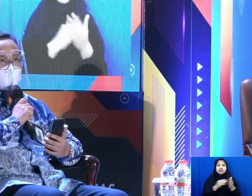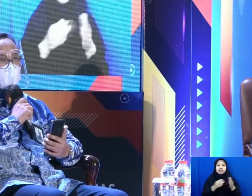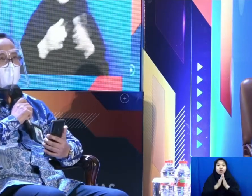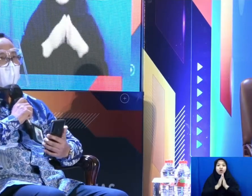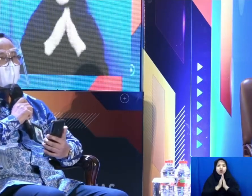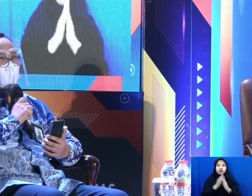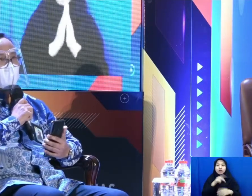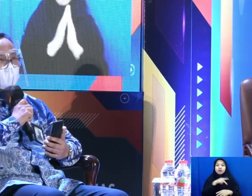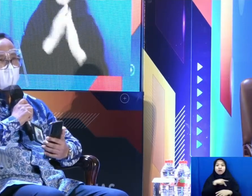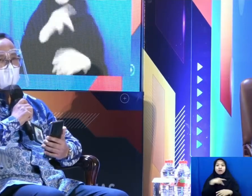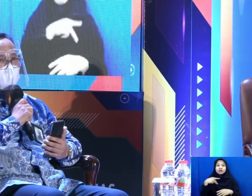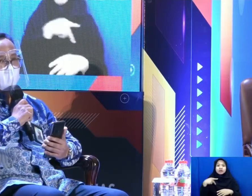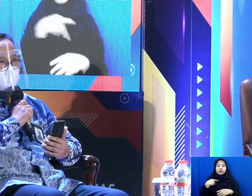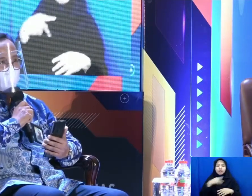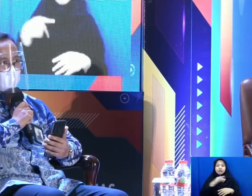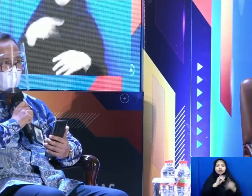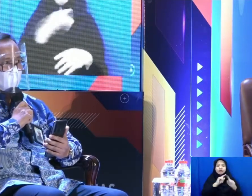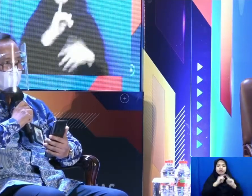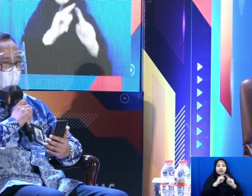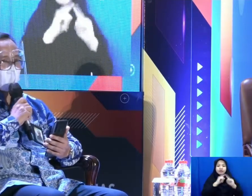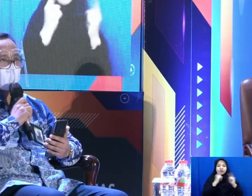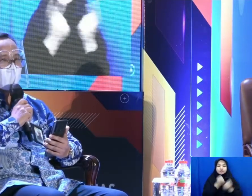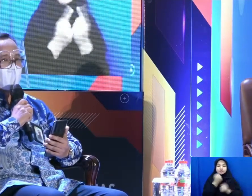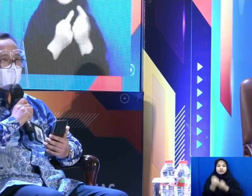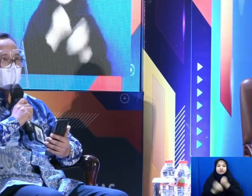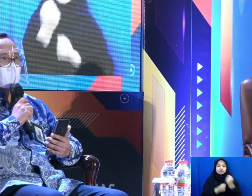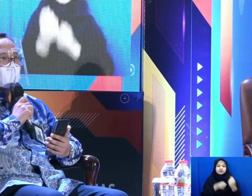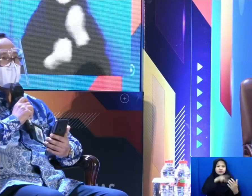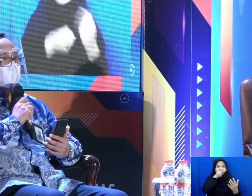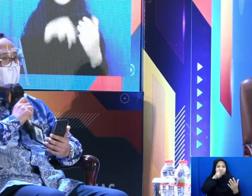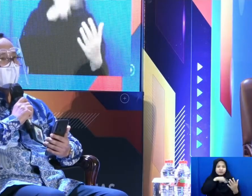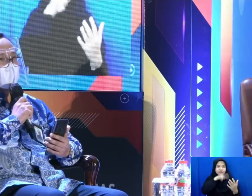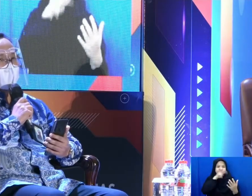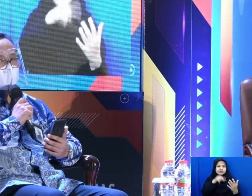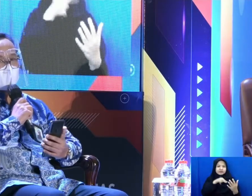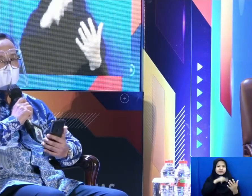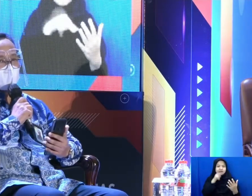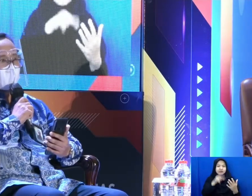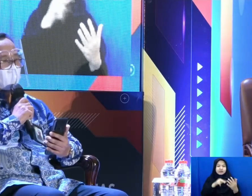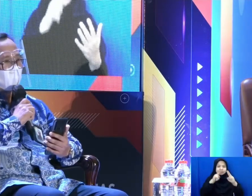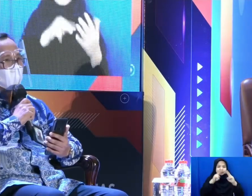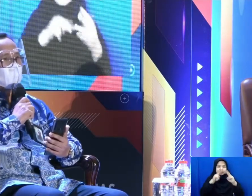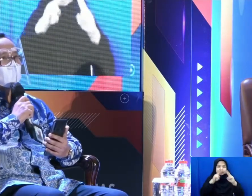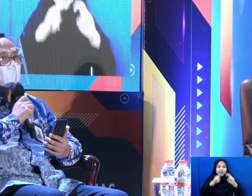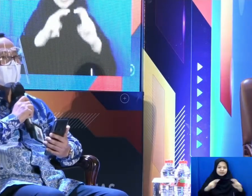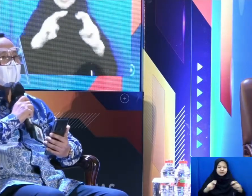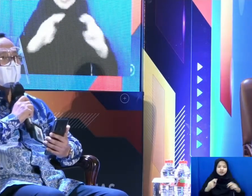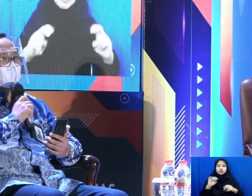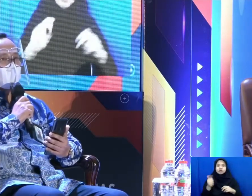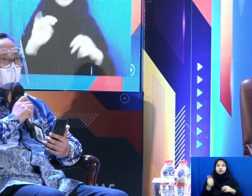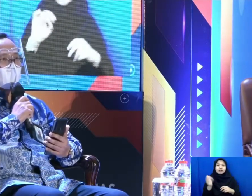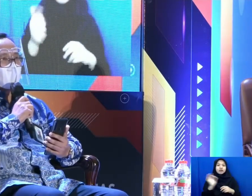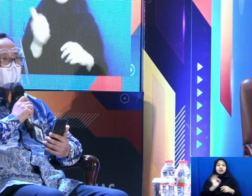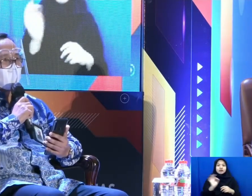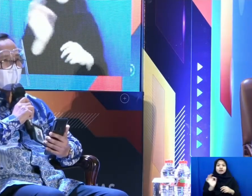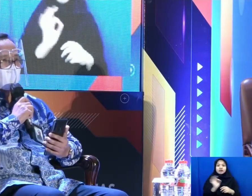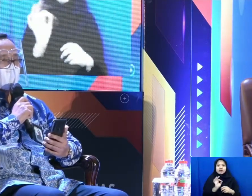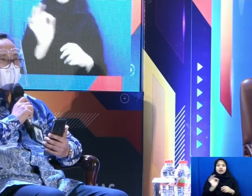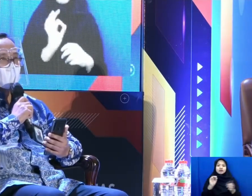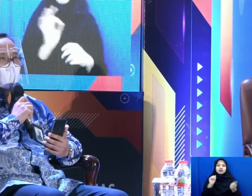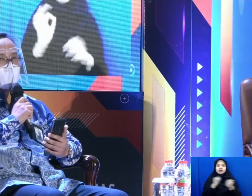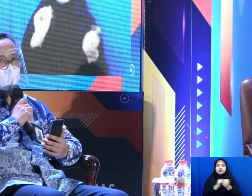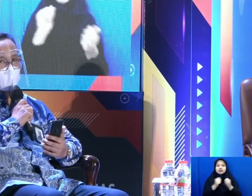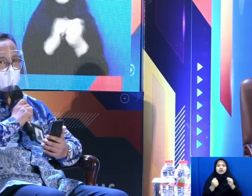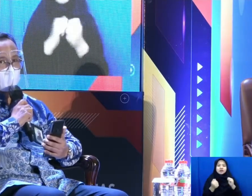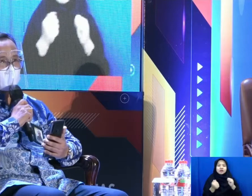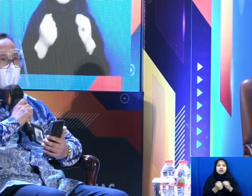di instansi melakukan pemeriksaan secara cermat sehingga tidak terjadi permasalahan yang